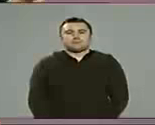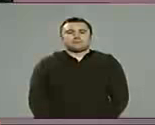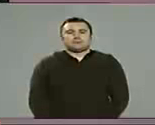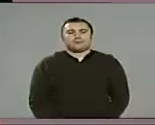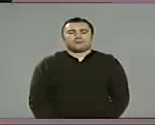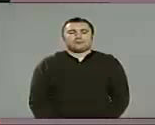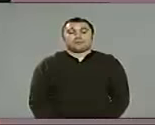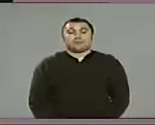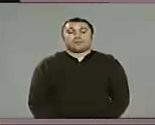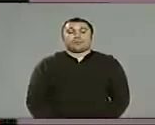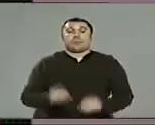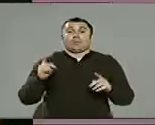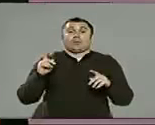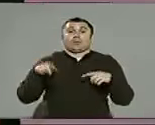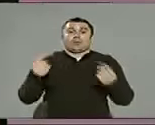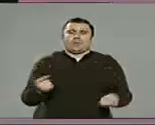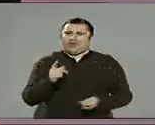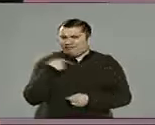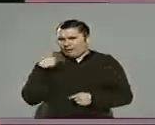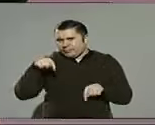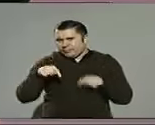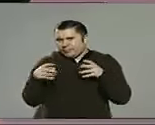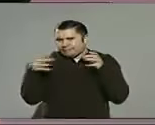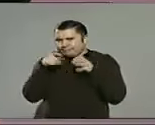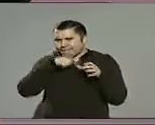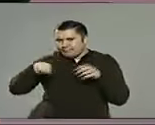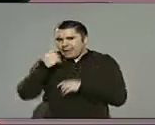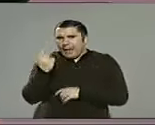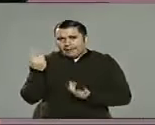Und weil wir unter uns sind, verrate ich euch ein Geheimnis.